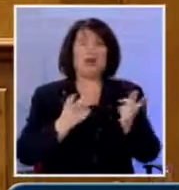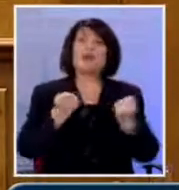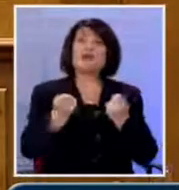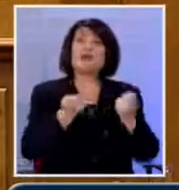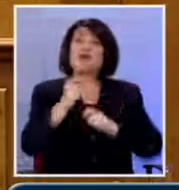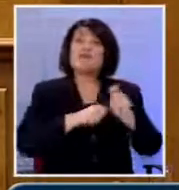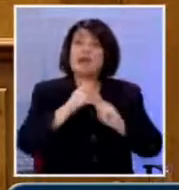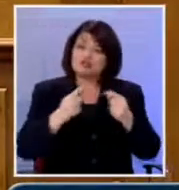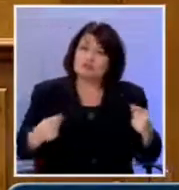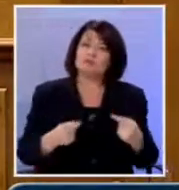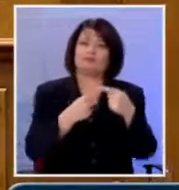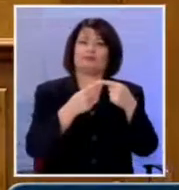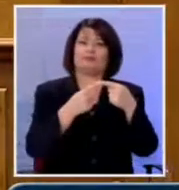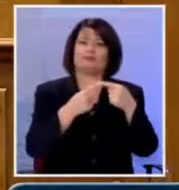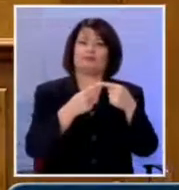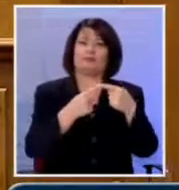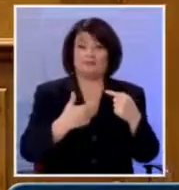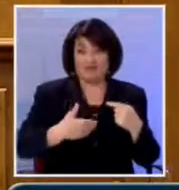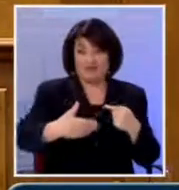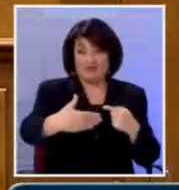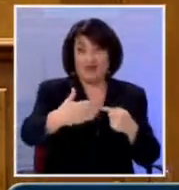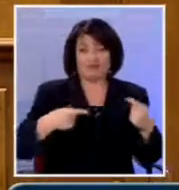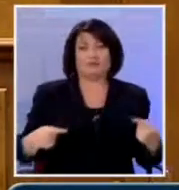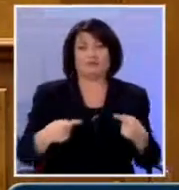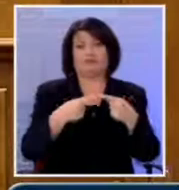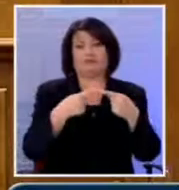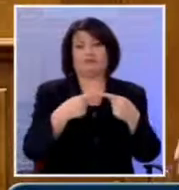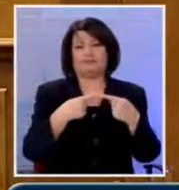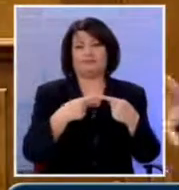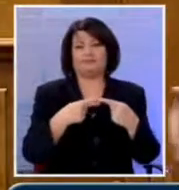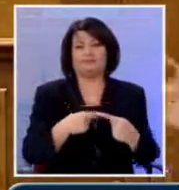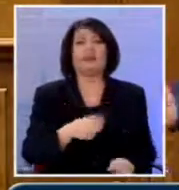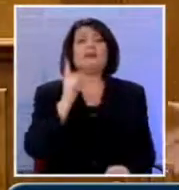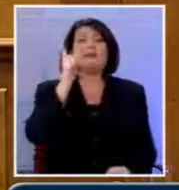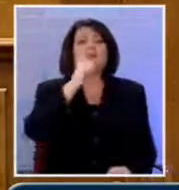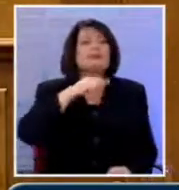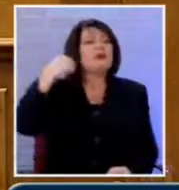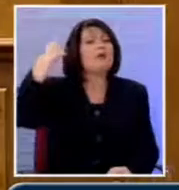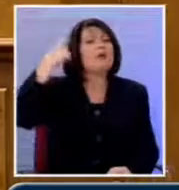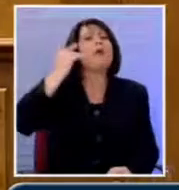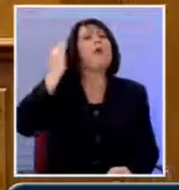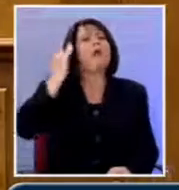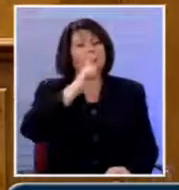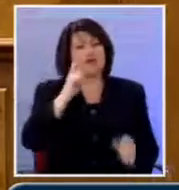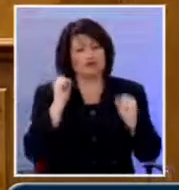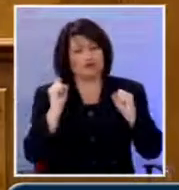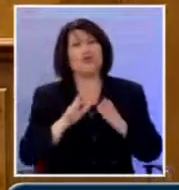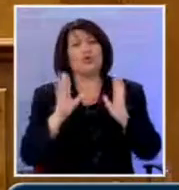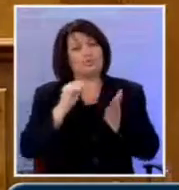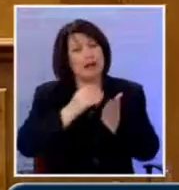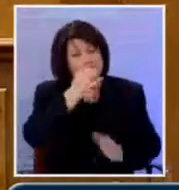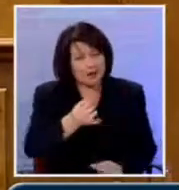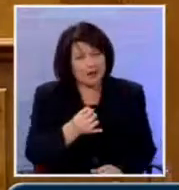τη σύγκρουση. Έρχεται η σύγκρουση. Μη ζούμε με ψευδεστήσεις και αυταπάτες.